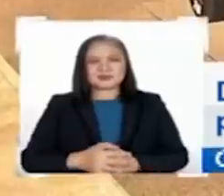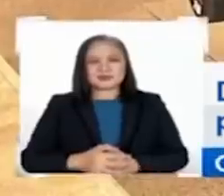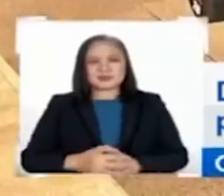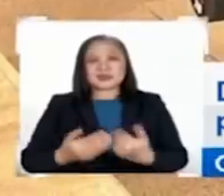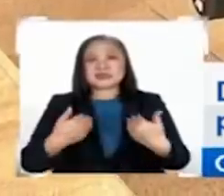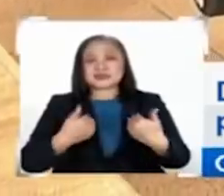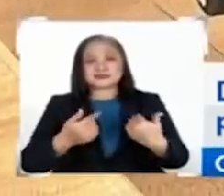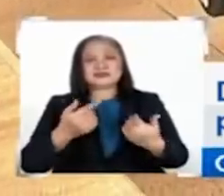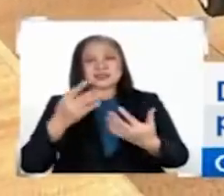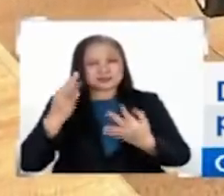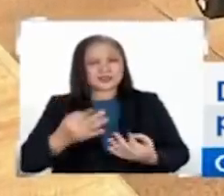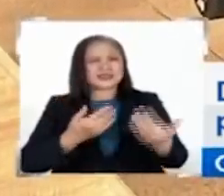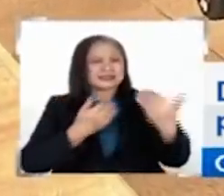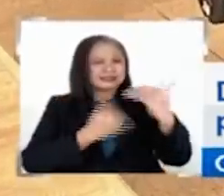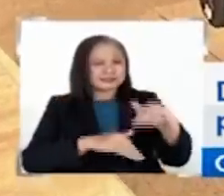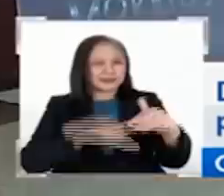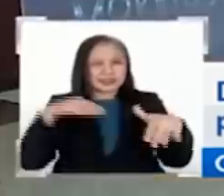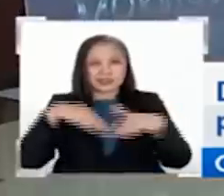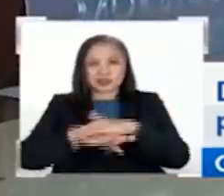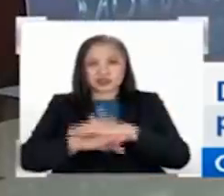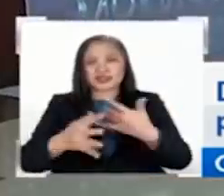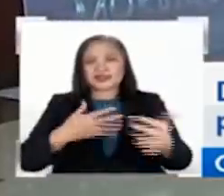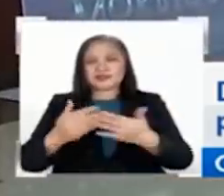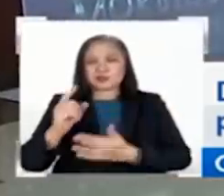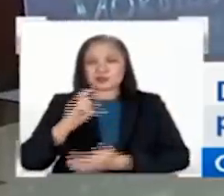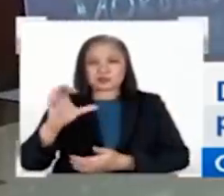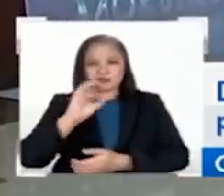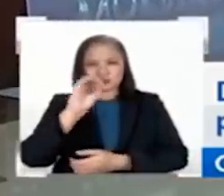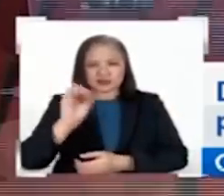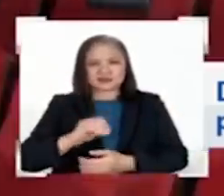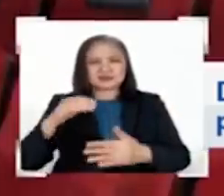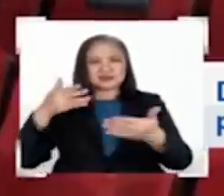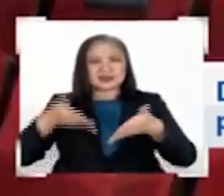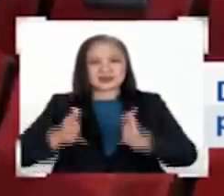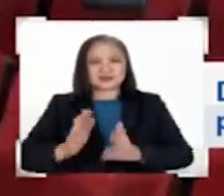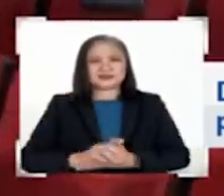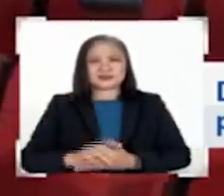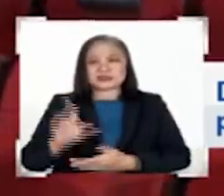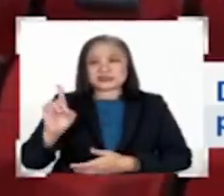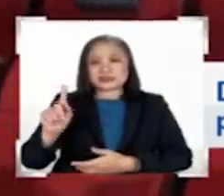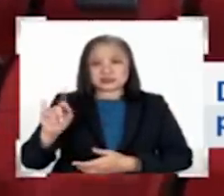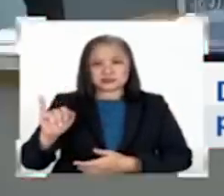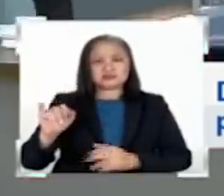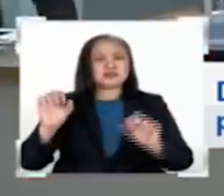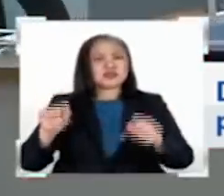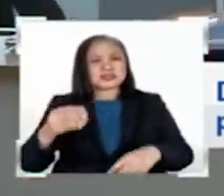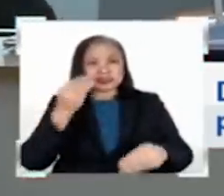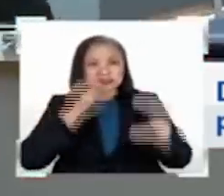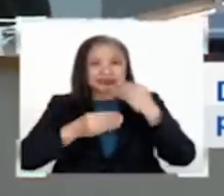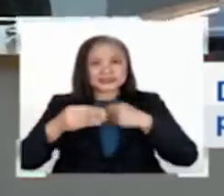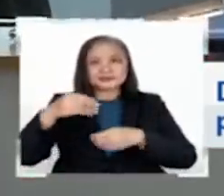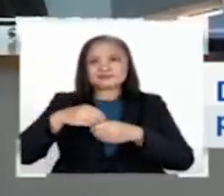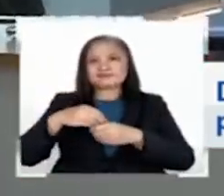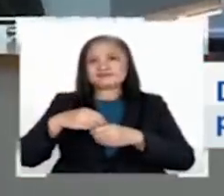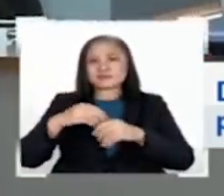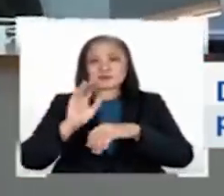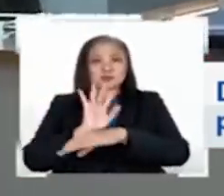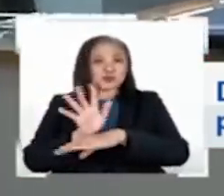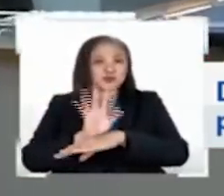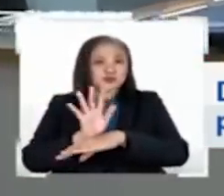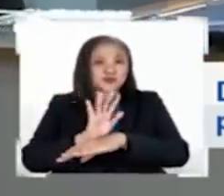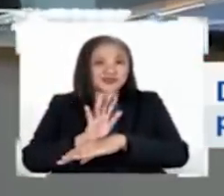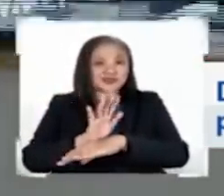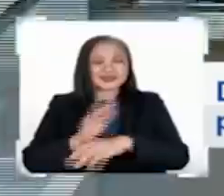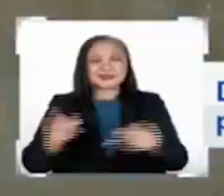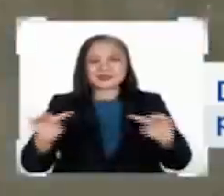customer kahit pwede ng 100%. Ayon sa DTI, pwede na raw kumain sa mga sinihan. Pero may mga naninigurado at